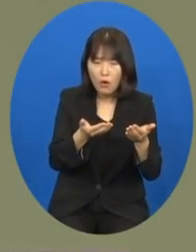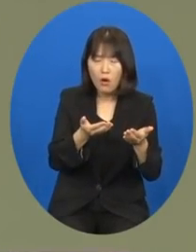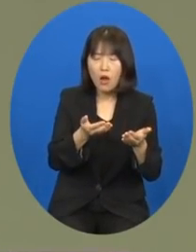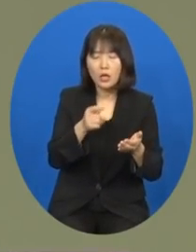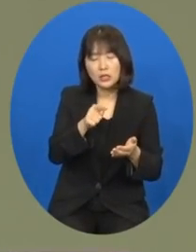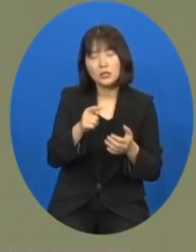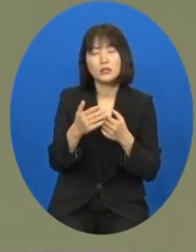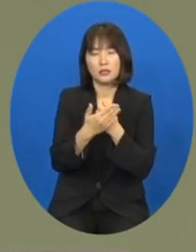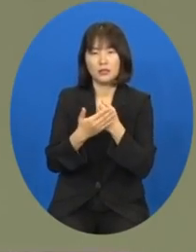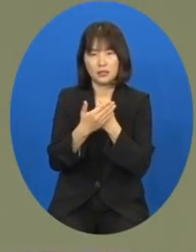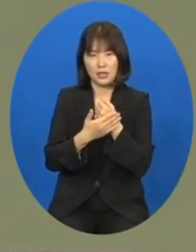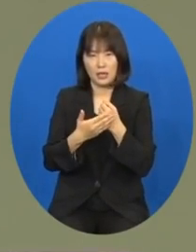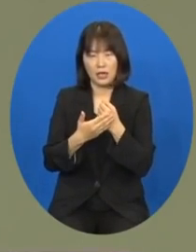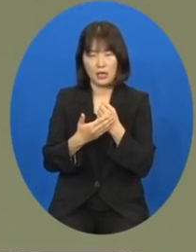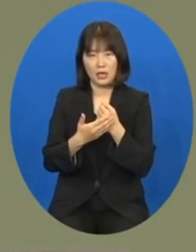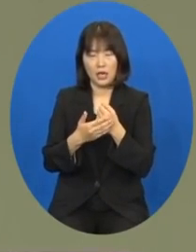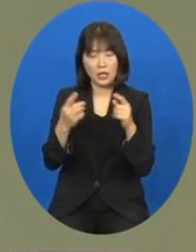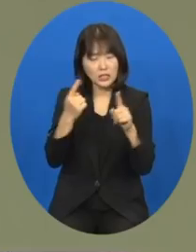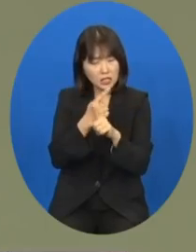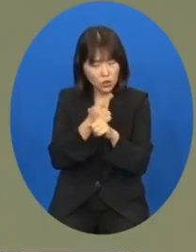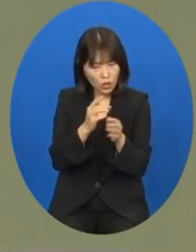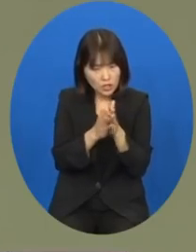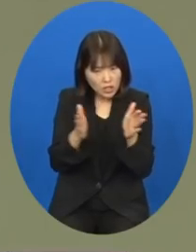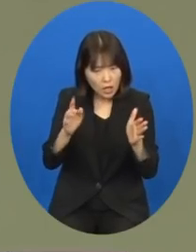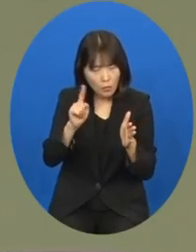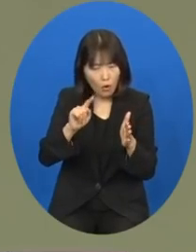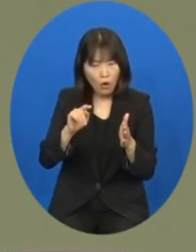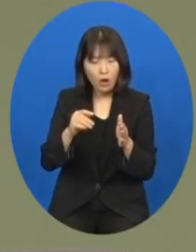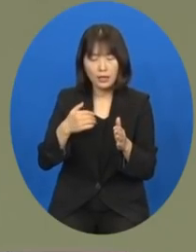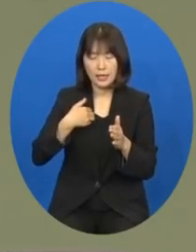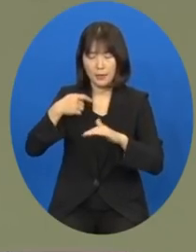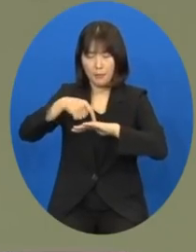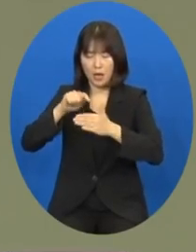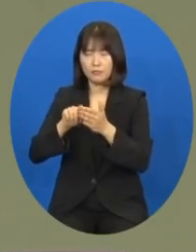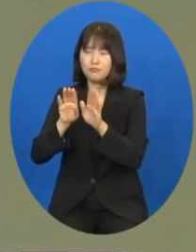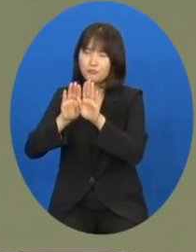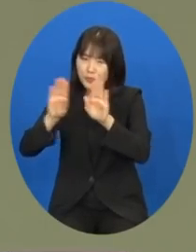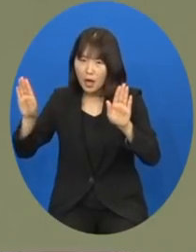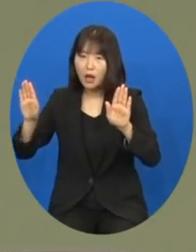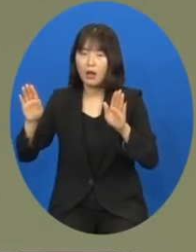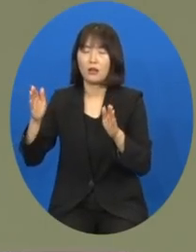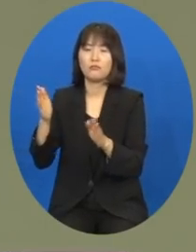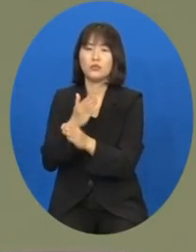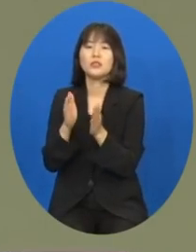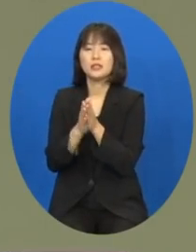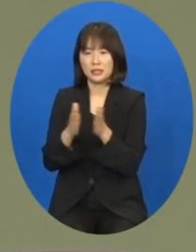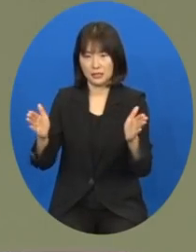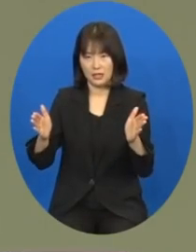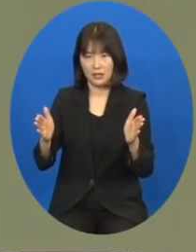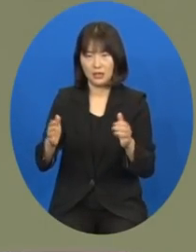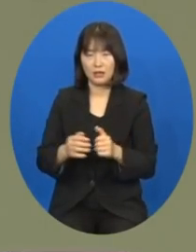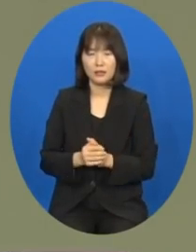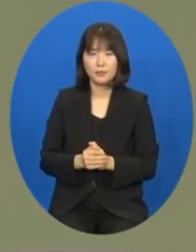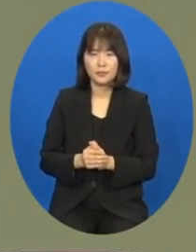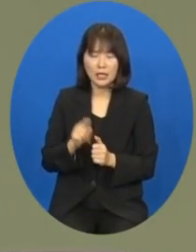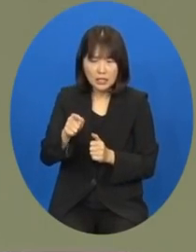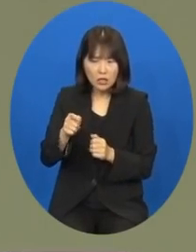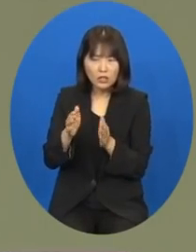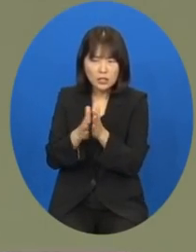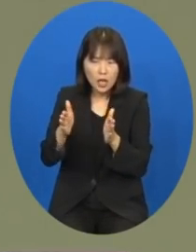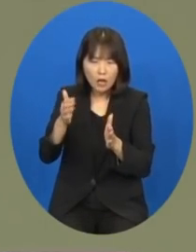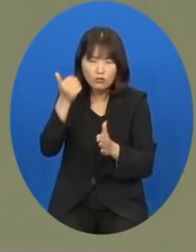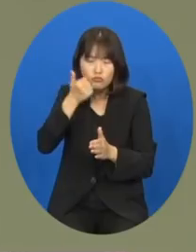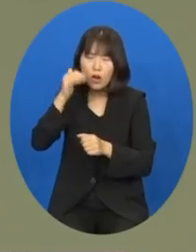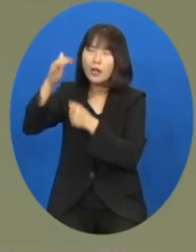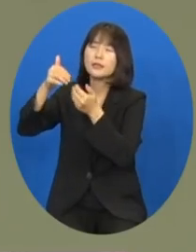뿐이 자신의 속마음과 진짜를 드러내는 것 환부를 드러내는 것에서 치료가 시작하는데 이것을 시작하신 분이 바로 하나님이시다